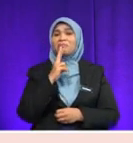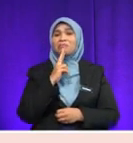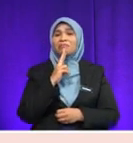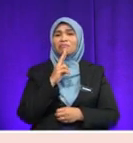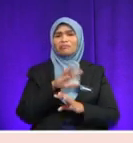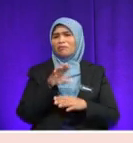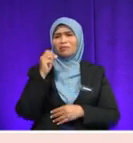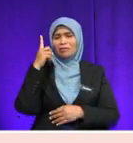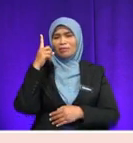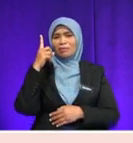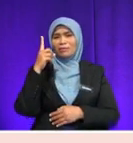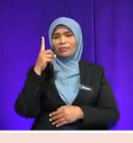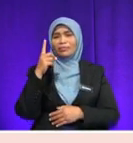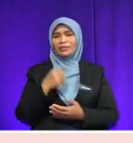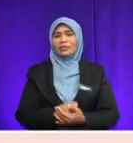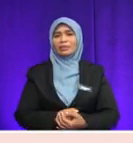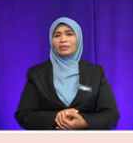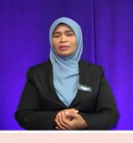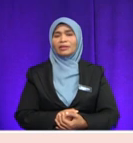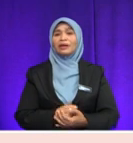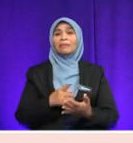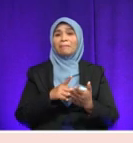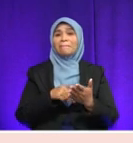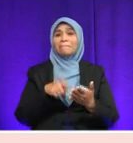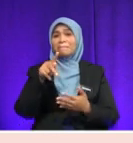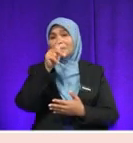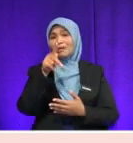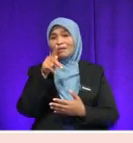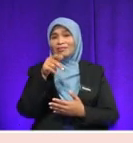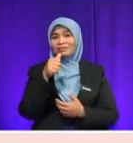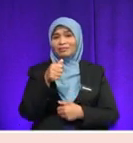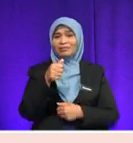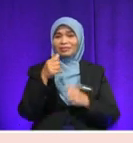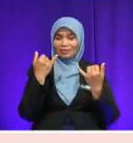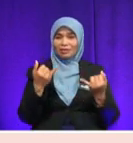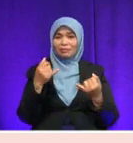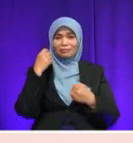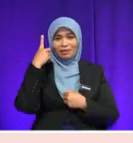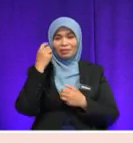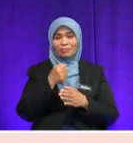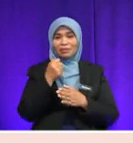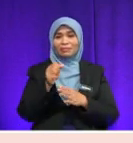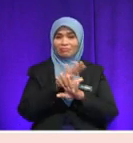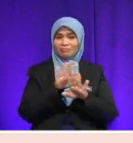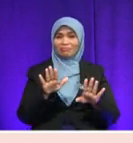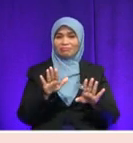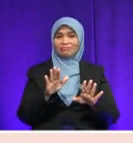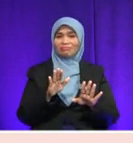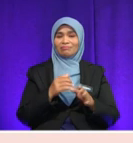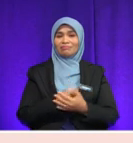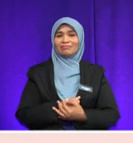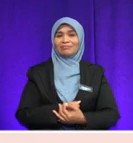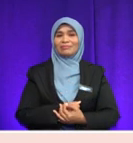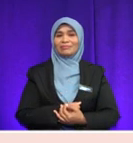tak paham Ustaz SOS kata Kak ini apakah situasi Anda paham atau tidak saya